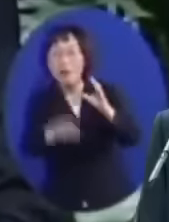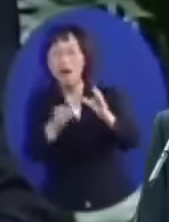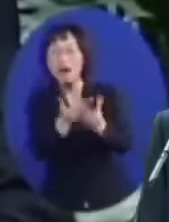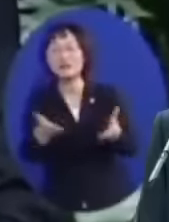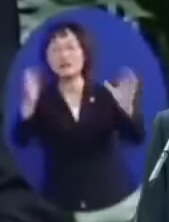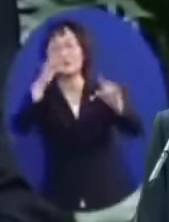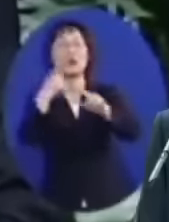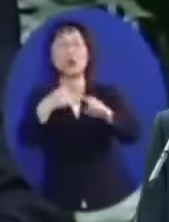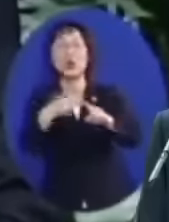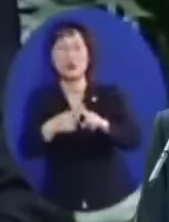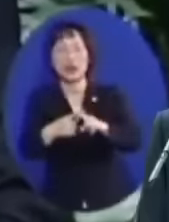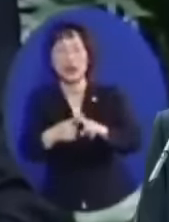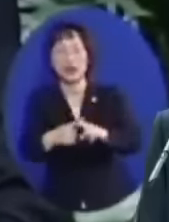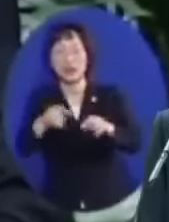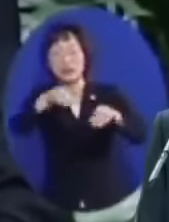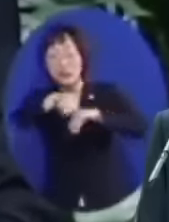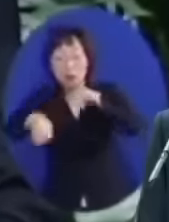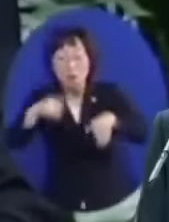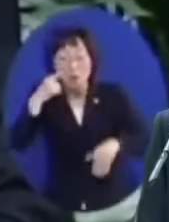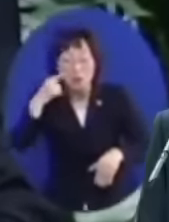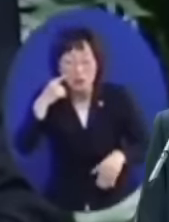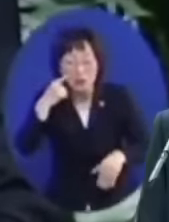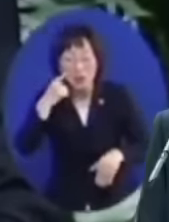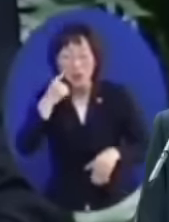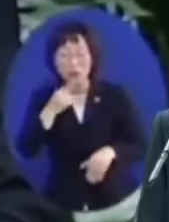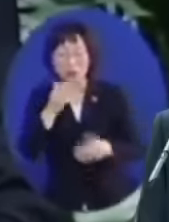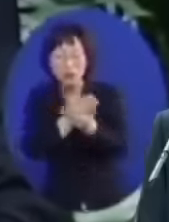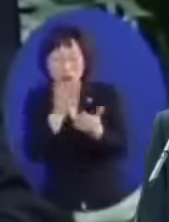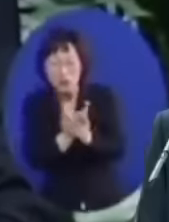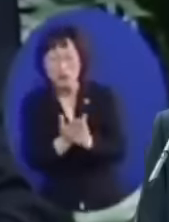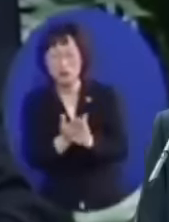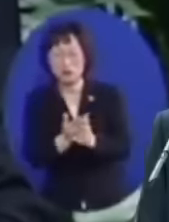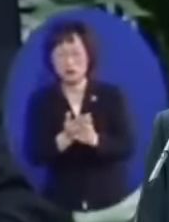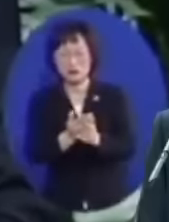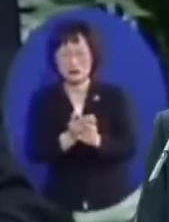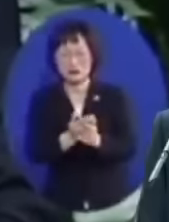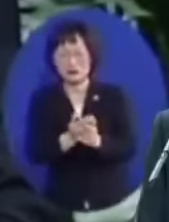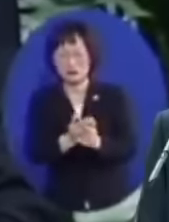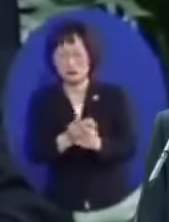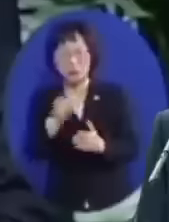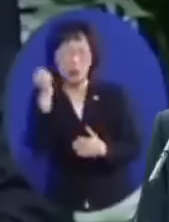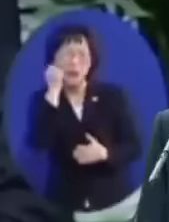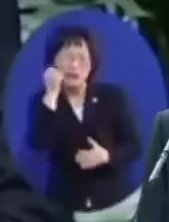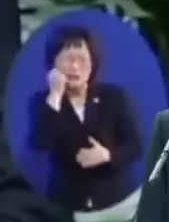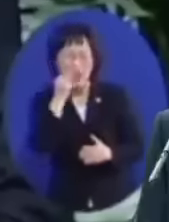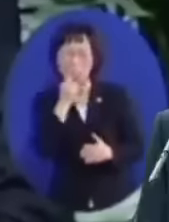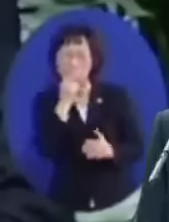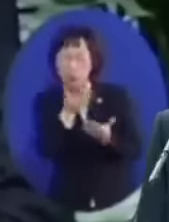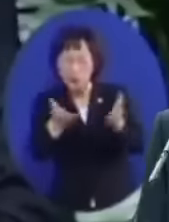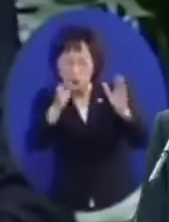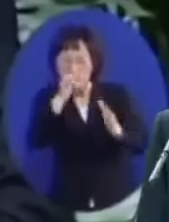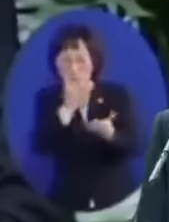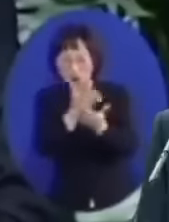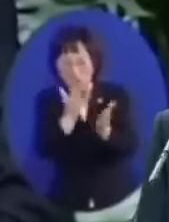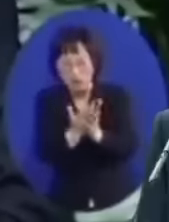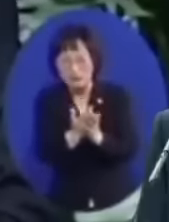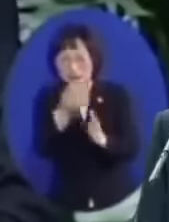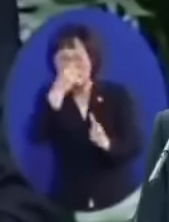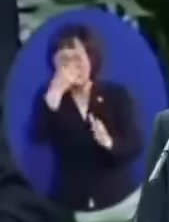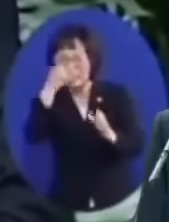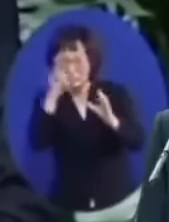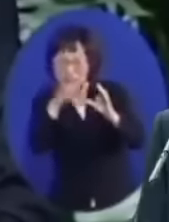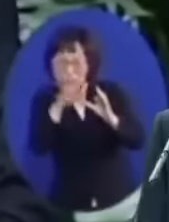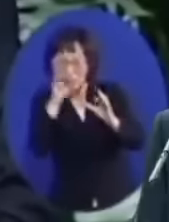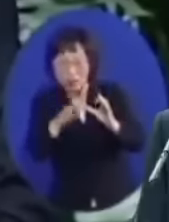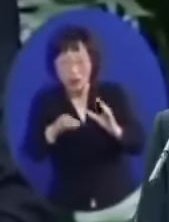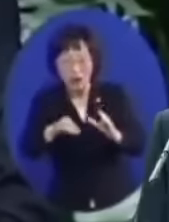가면 추인감도 있고 그 다음에는 밥 티끌도 있고 화자 부스러기도 있고 온갖 게 다 있지요. 먹을 만한